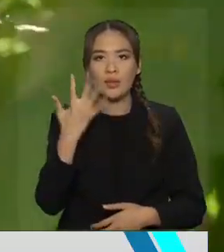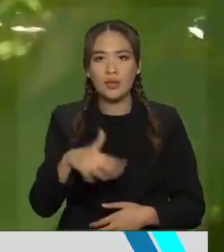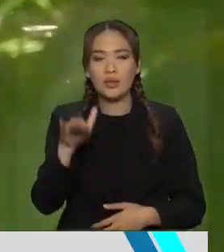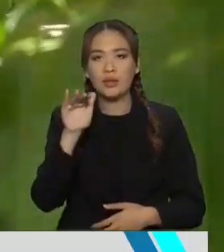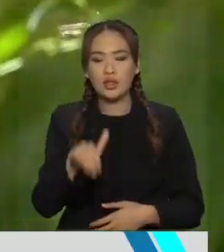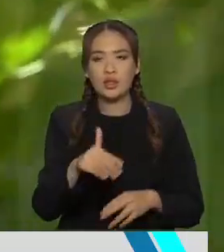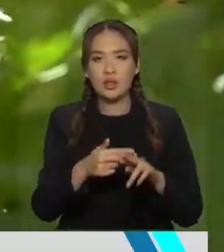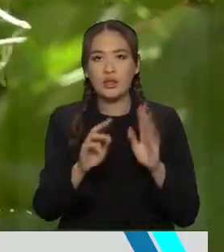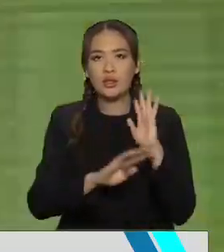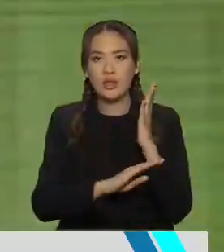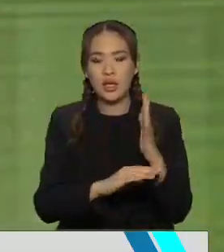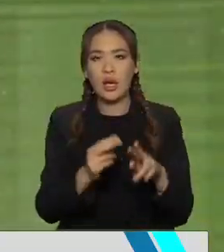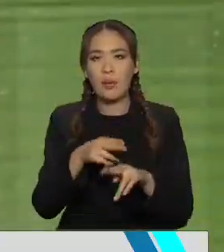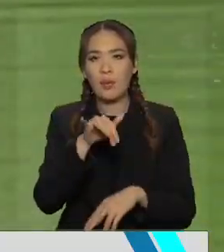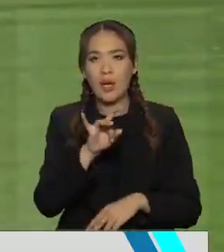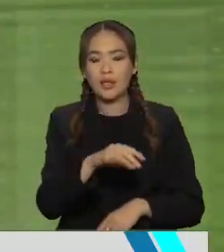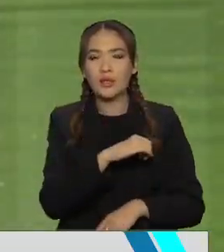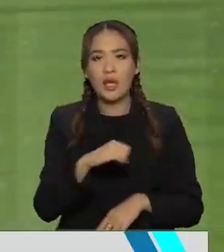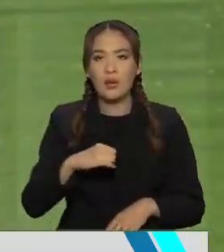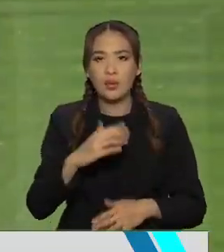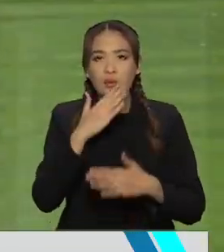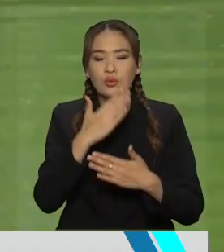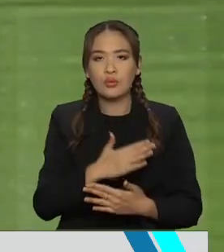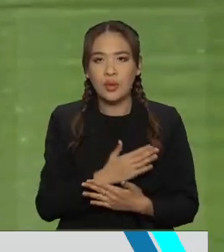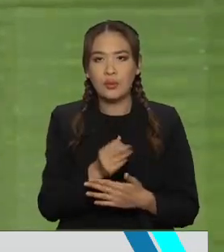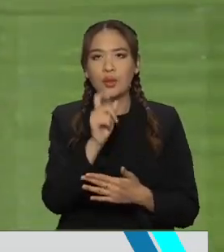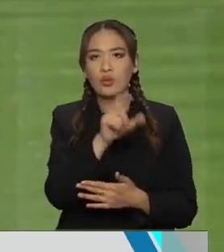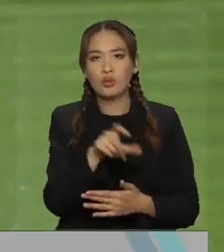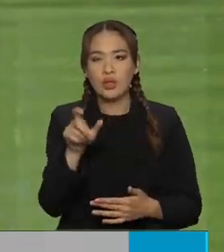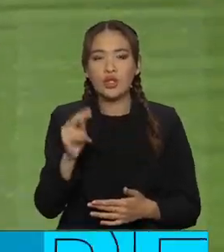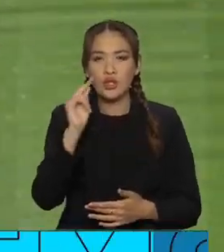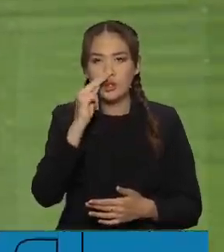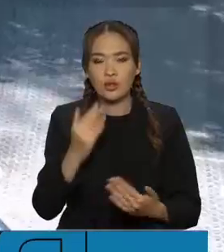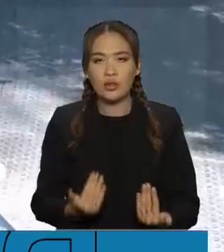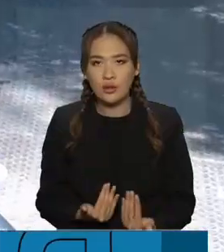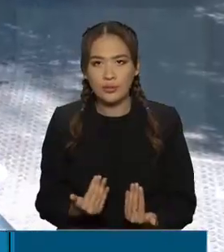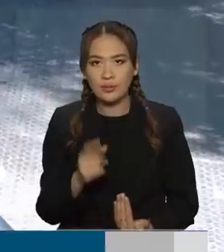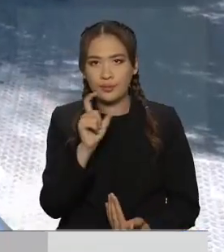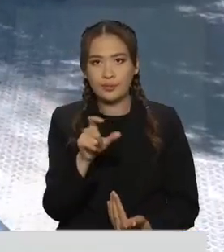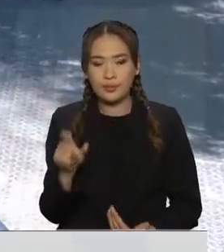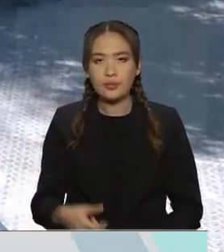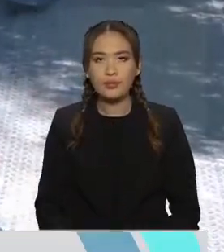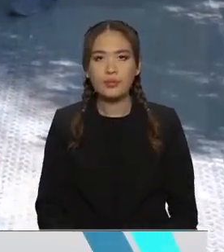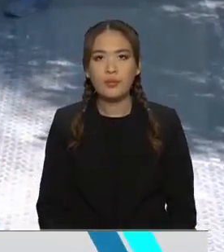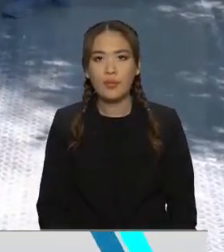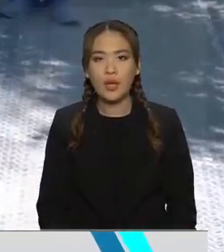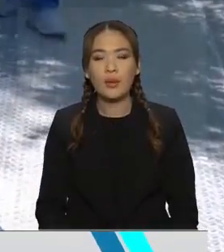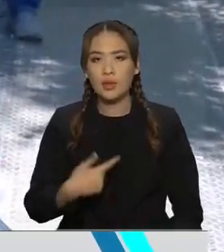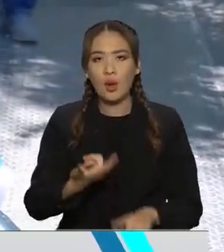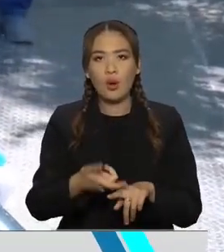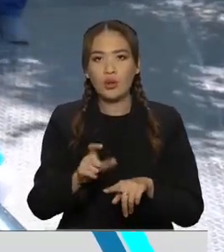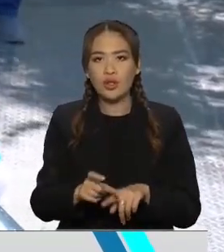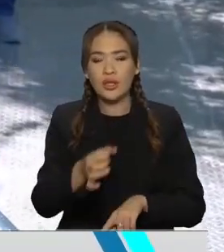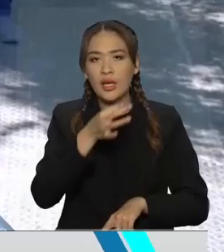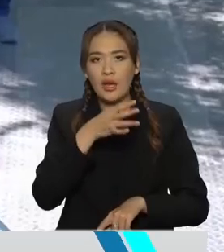а сам парк является одним из любимых мест у гостей и жителей Шымкента. Мне здесь очень нравится.